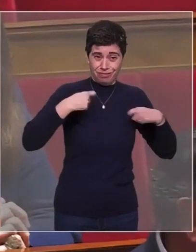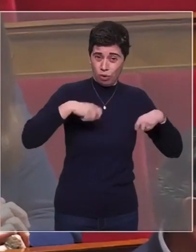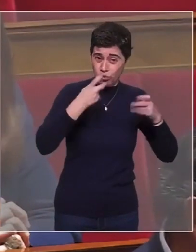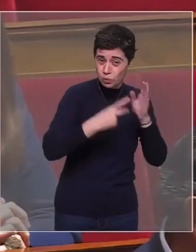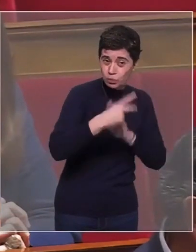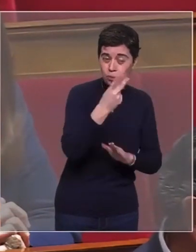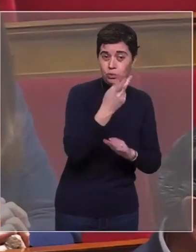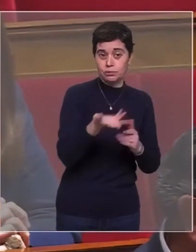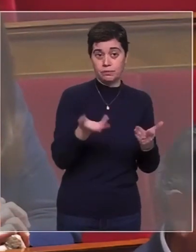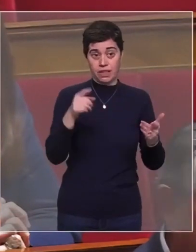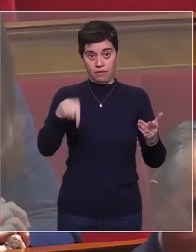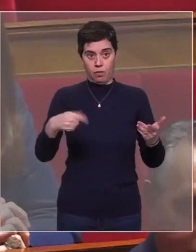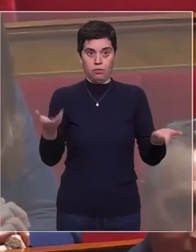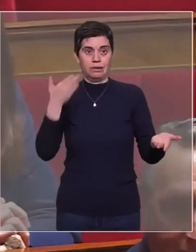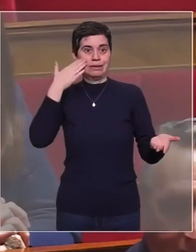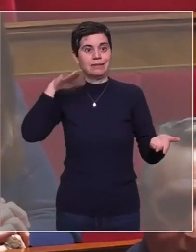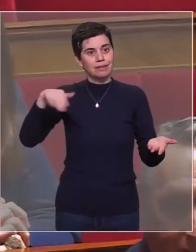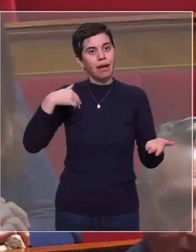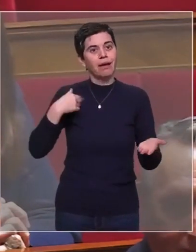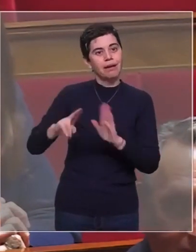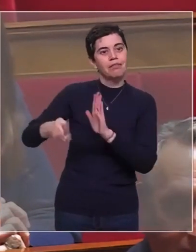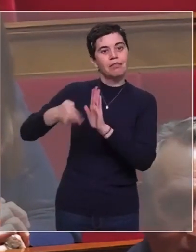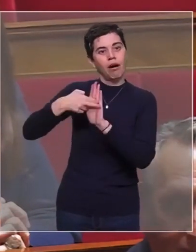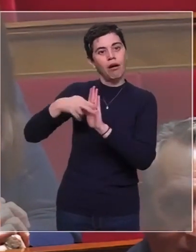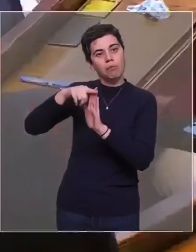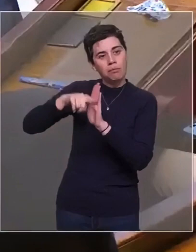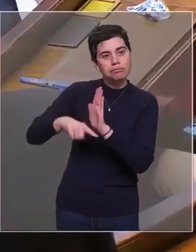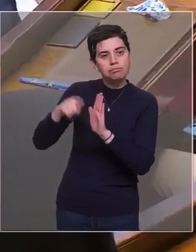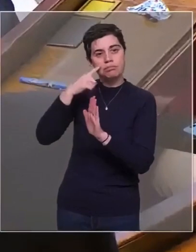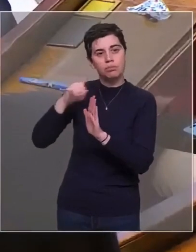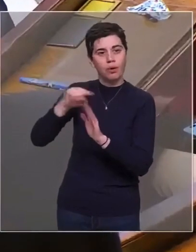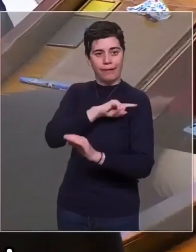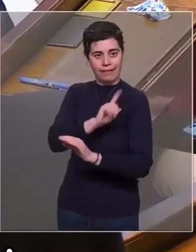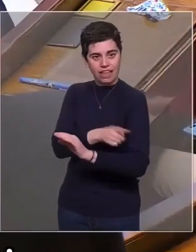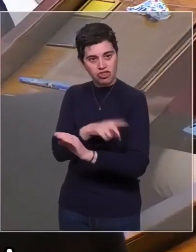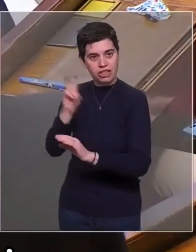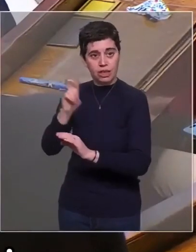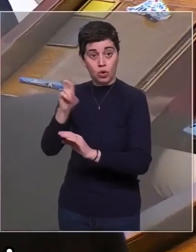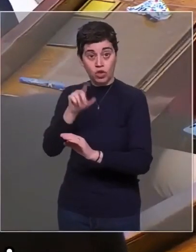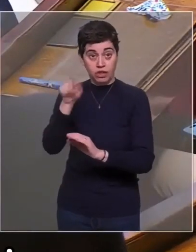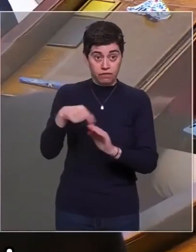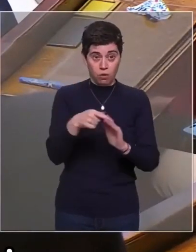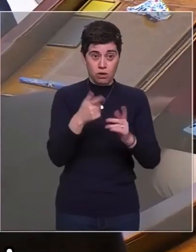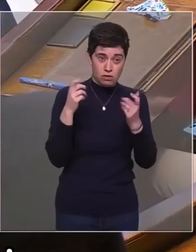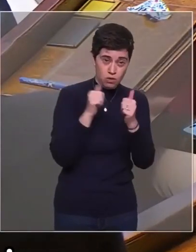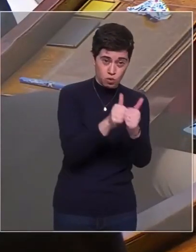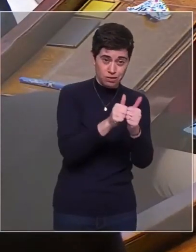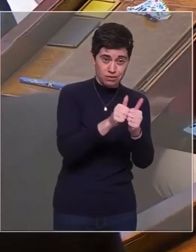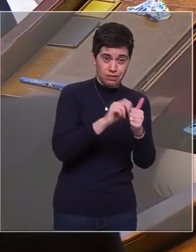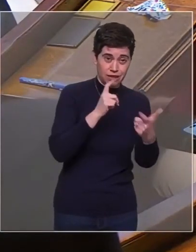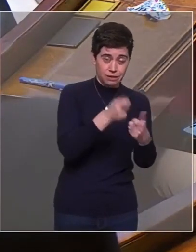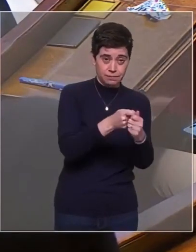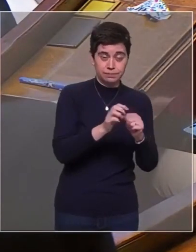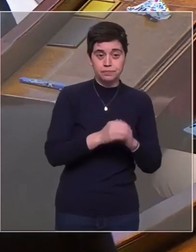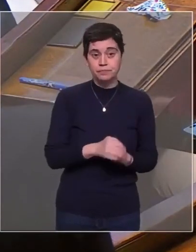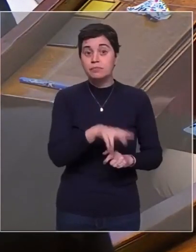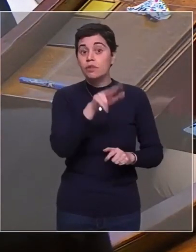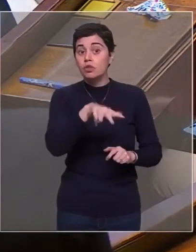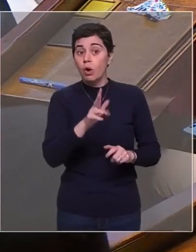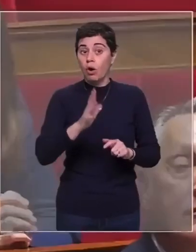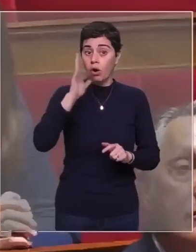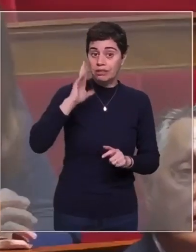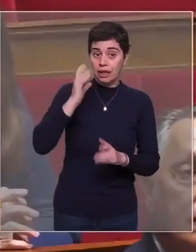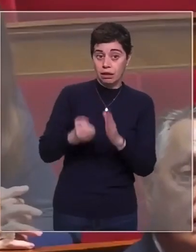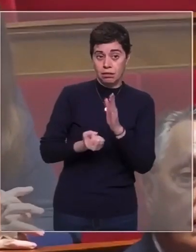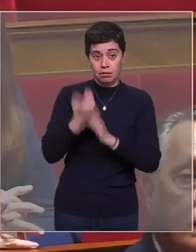nécessité d'adapter le parc aux exigences de sobriété énergétique. Le nombre de ventes de logements anciens et neufs ne cesse de